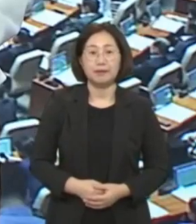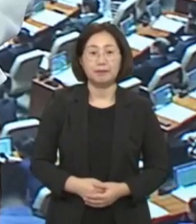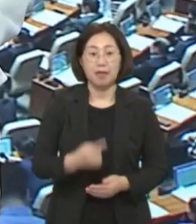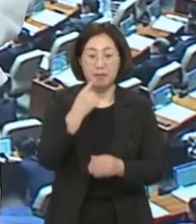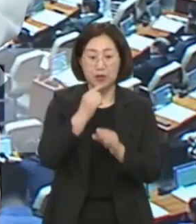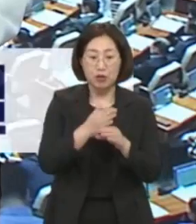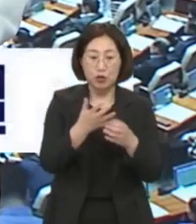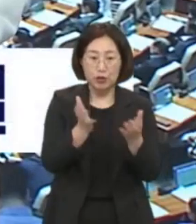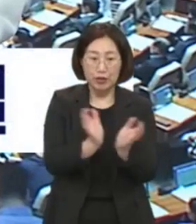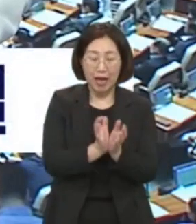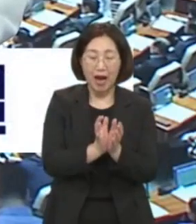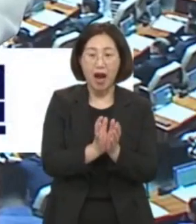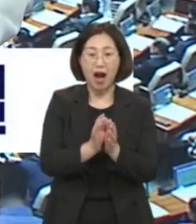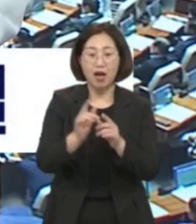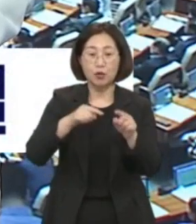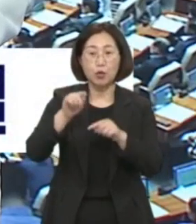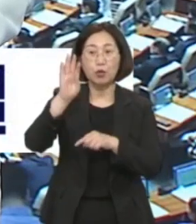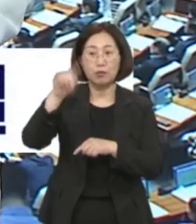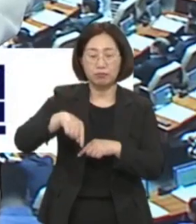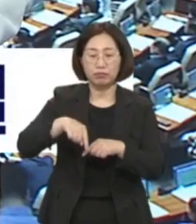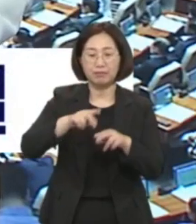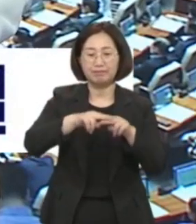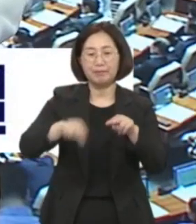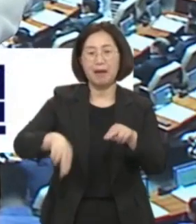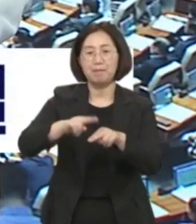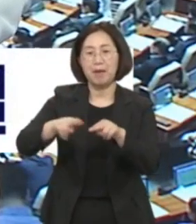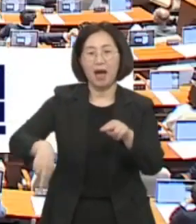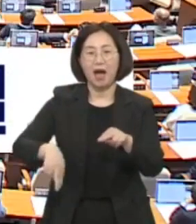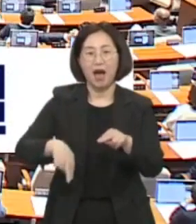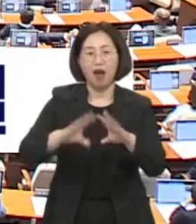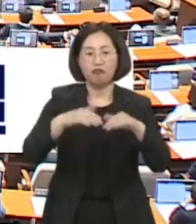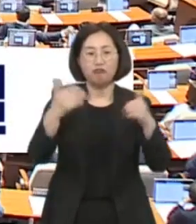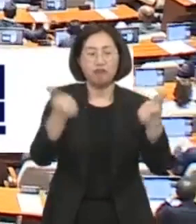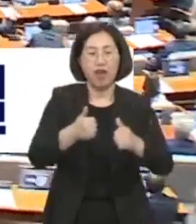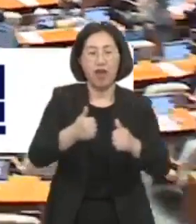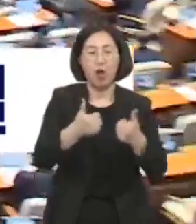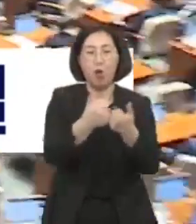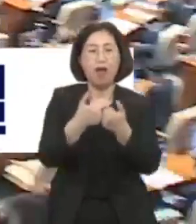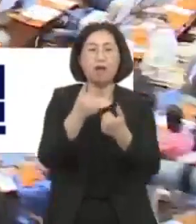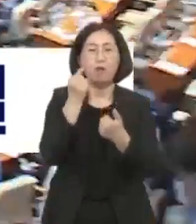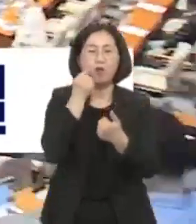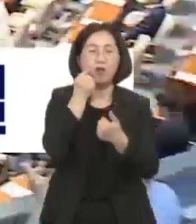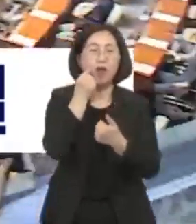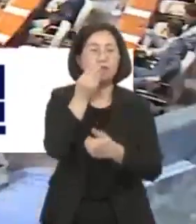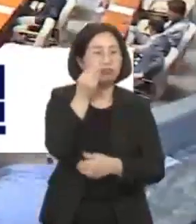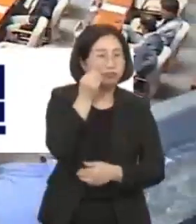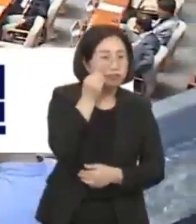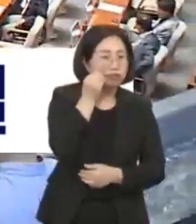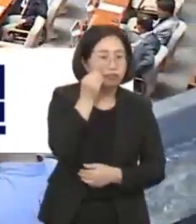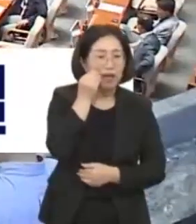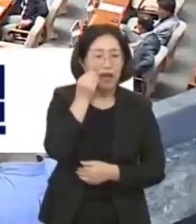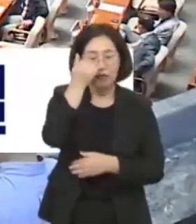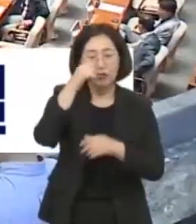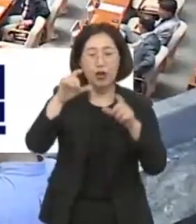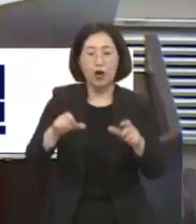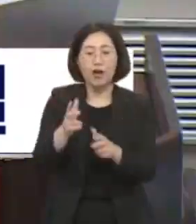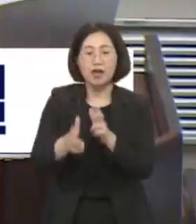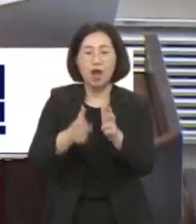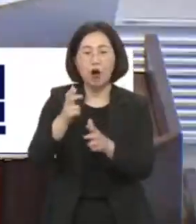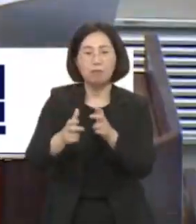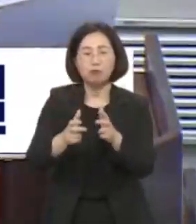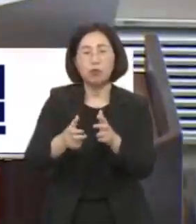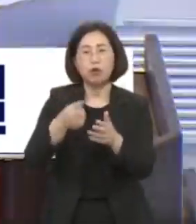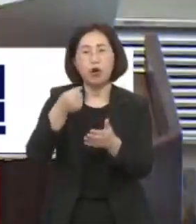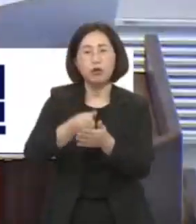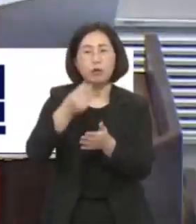더불어민주당 원내지도부 총사퇴로 정기 국회가 멈춰서면서 충청권 주요 현황들도 안개 속에 빠졌습니다